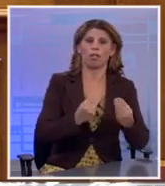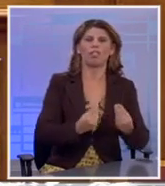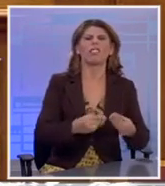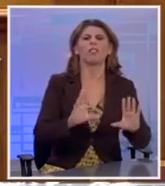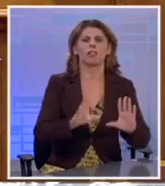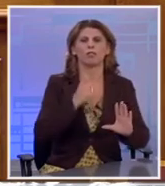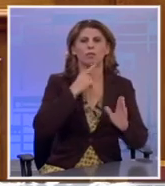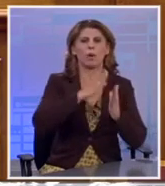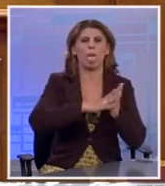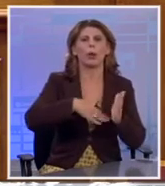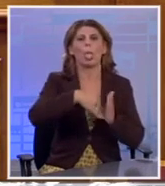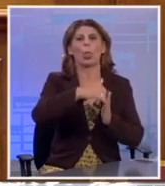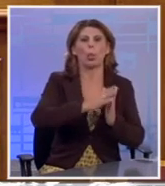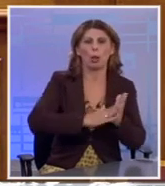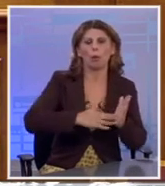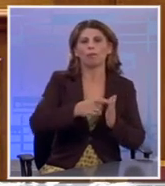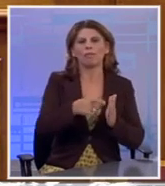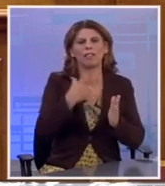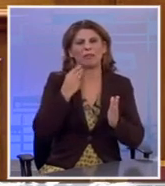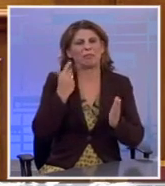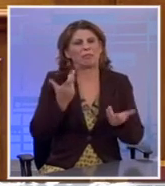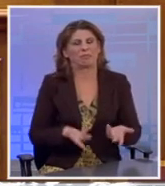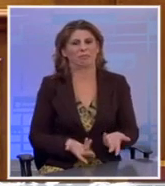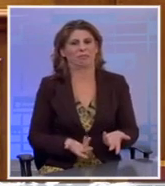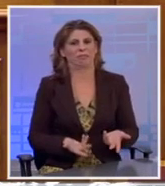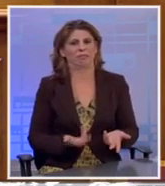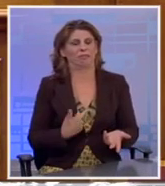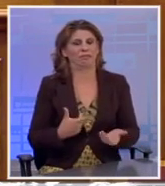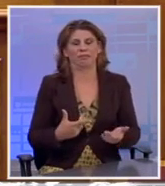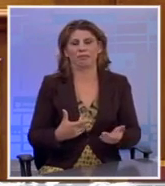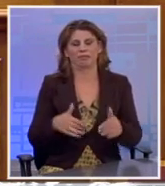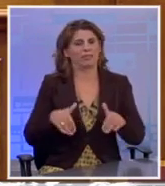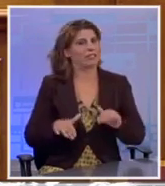είναι σαν γλύψιμο προς τους δικαστές, ακούγεται αυτό. Δεν τιμάει ένα πρωθυπουργό